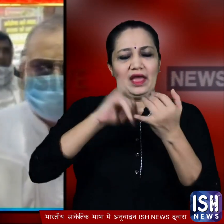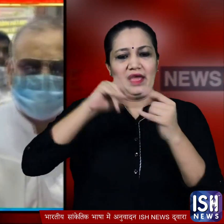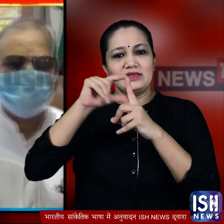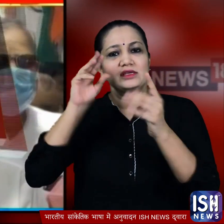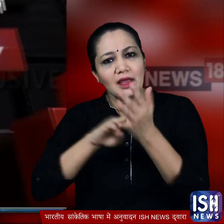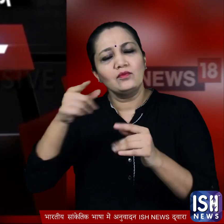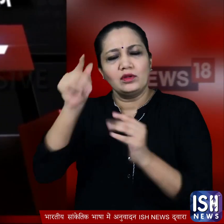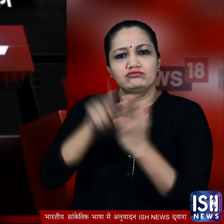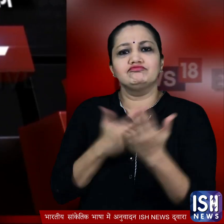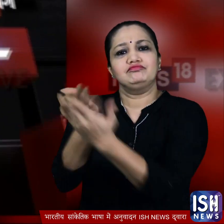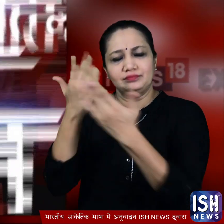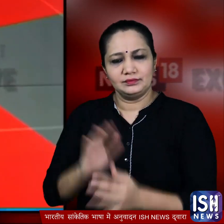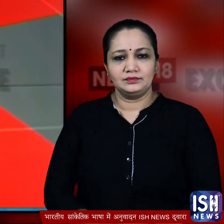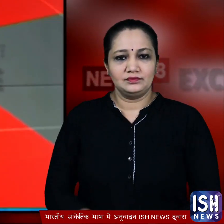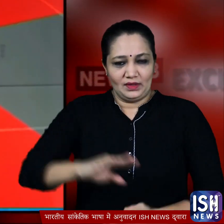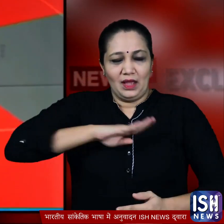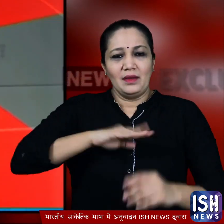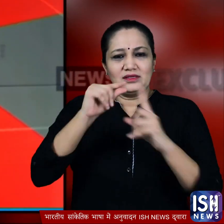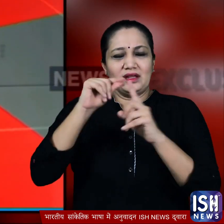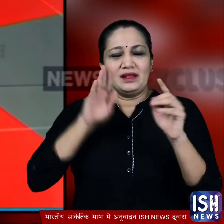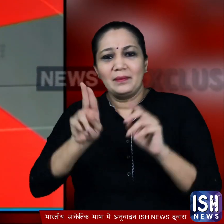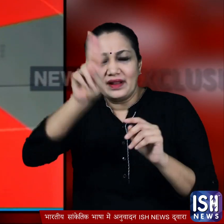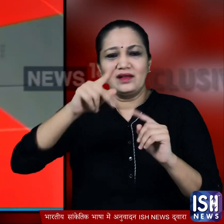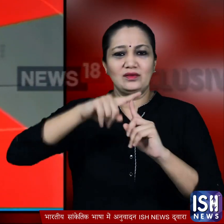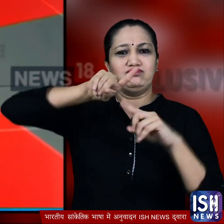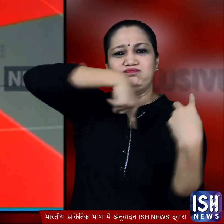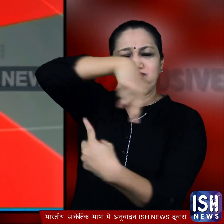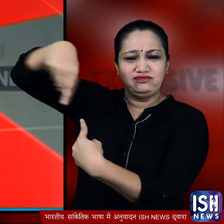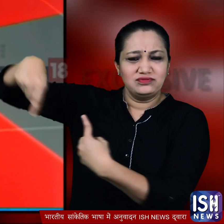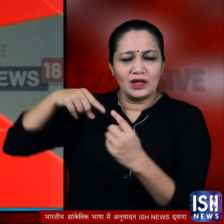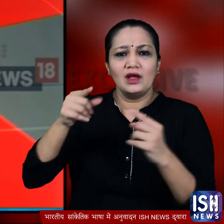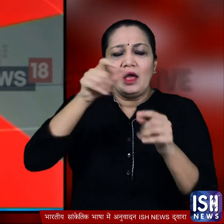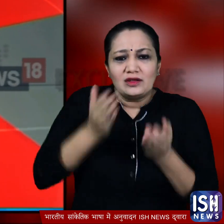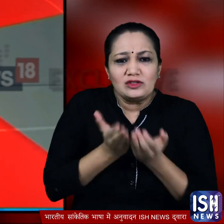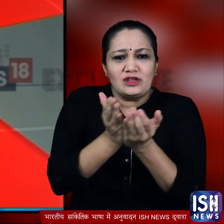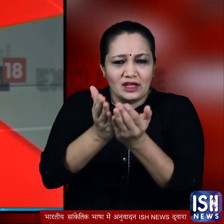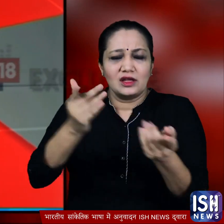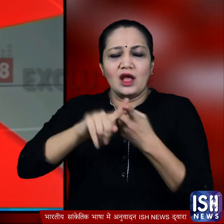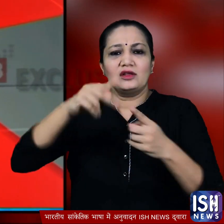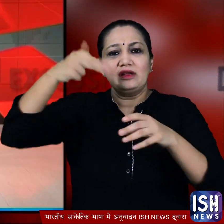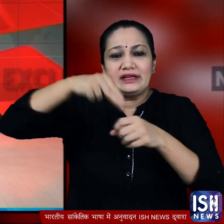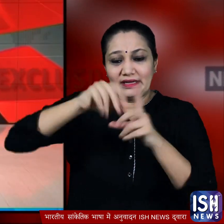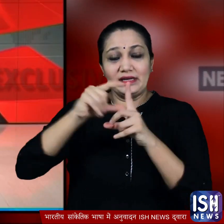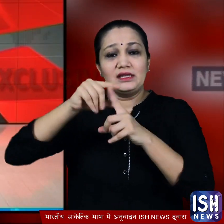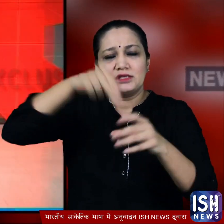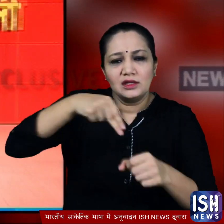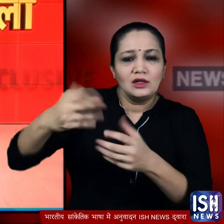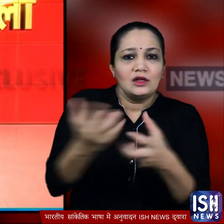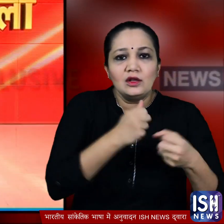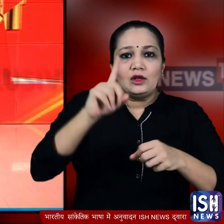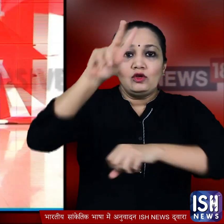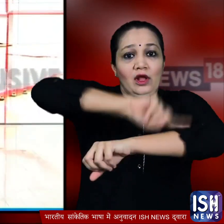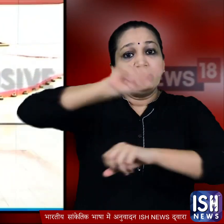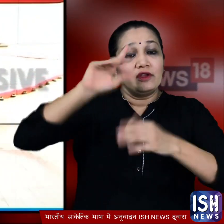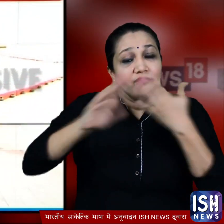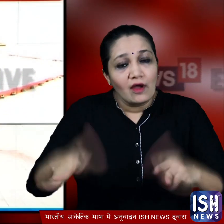एक ज्ञापन भी सौंपा गया। महाराष्ट्र के पालघर में टाउटे तूफान की वजह से समुद्र में फंसे जहाज से डीजल निकालने का काम 12 दिन बाद